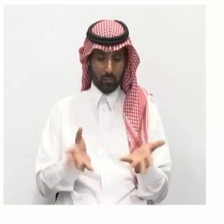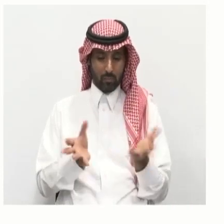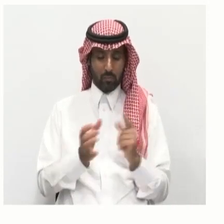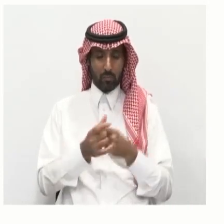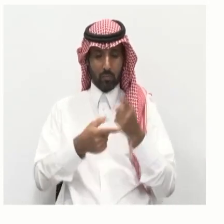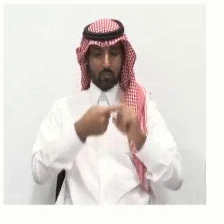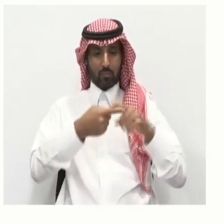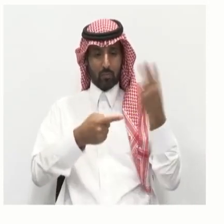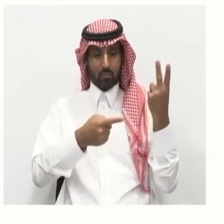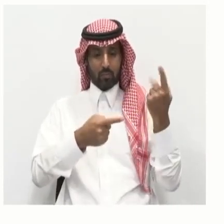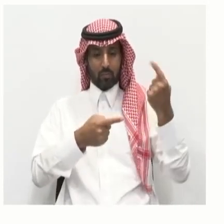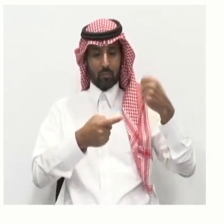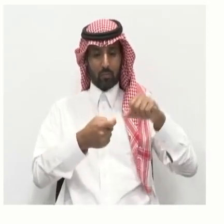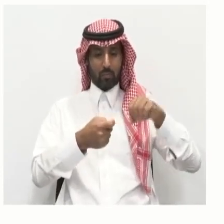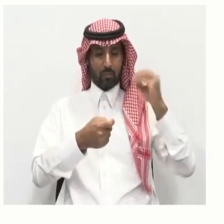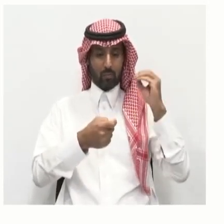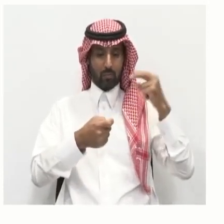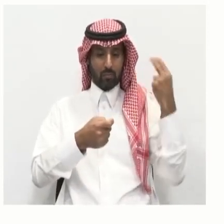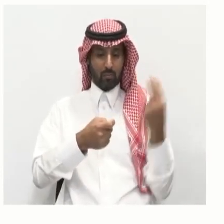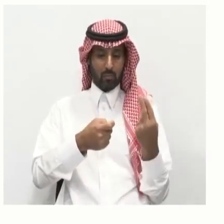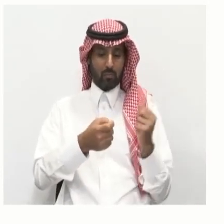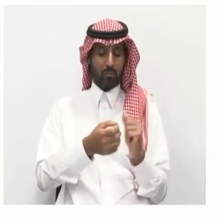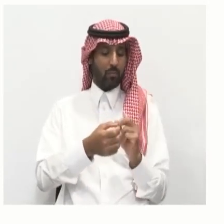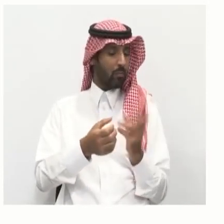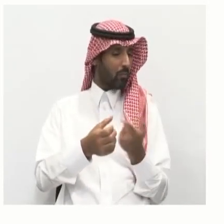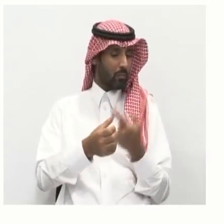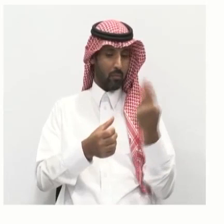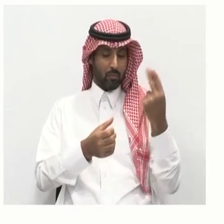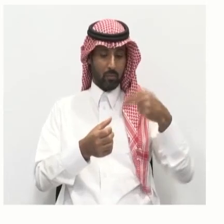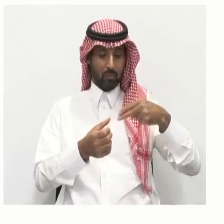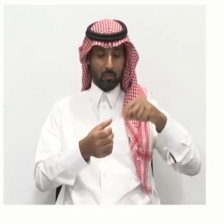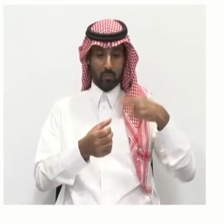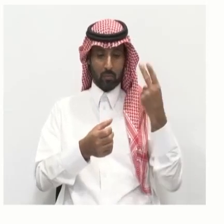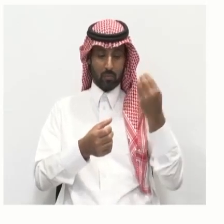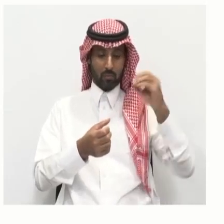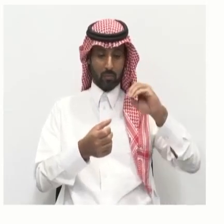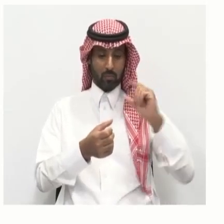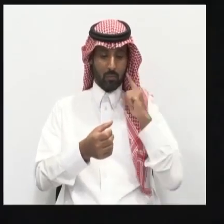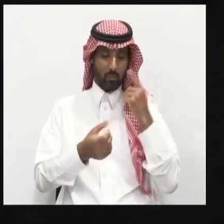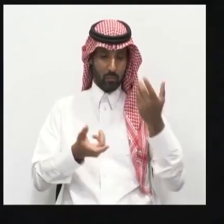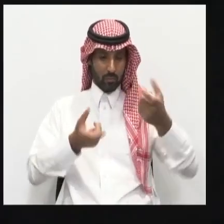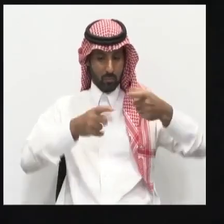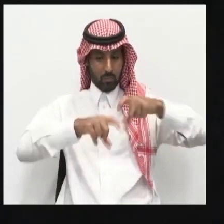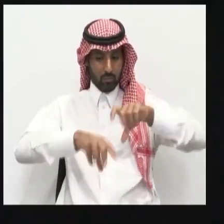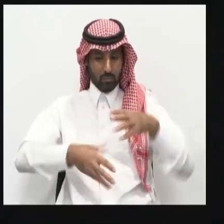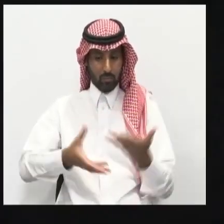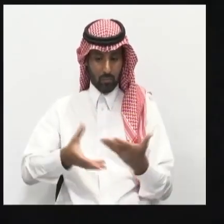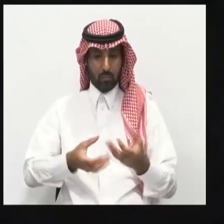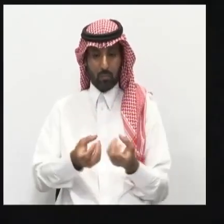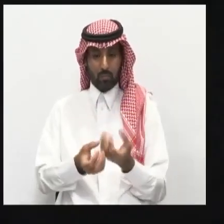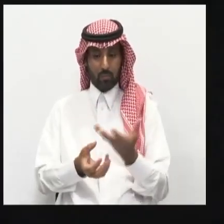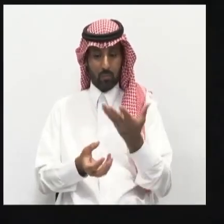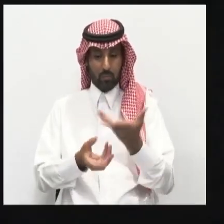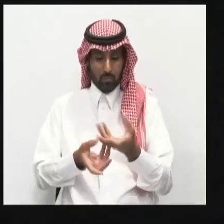ايش زائد h2o h2o ليش قلنا h2o لانه التفاعل عندي هنا التفاعل يكون ايش يكون